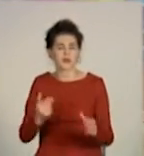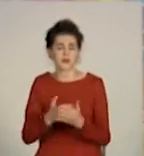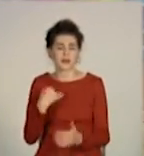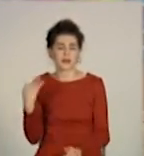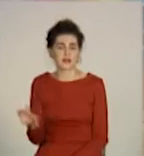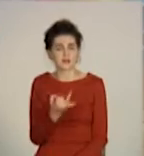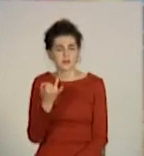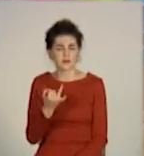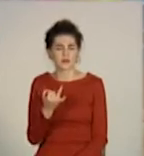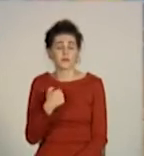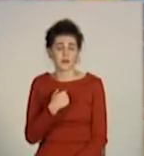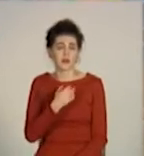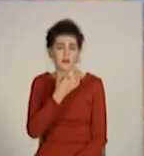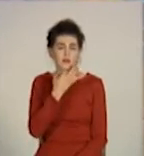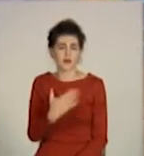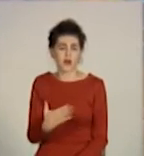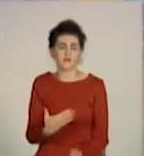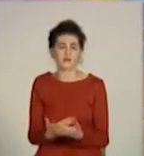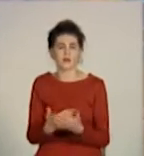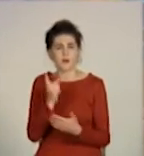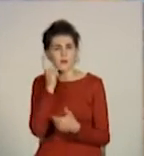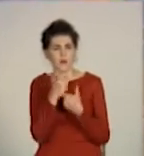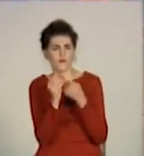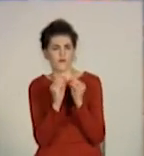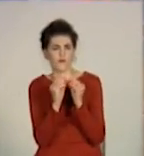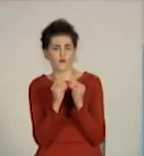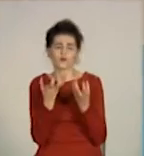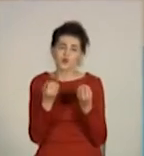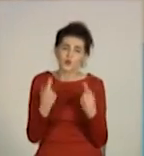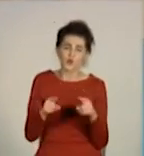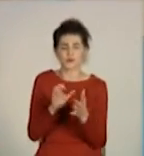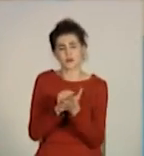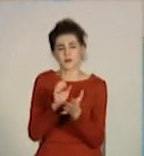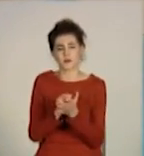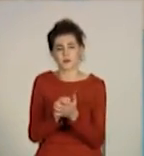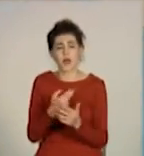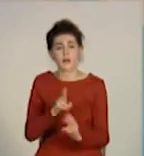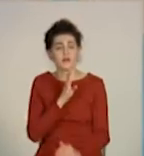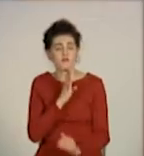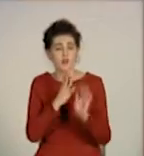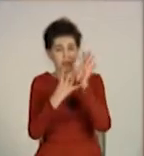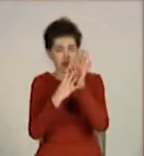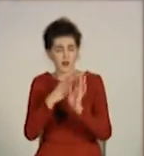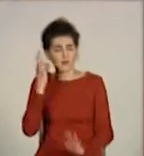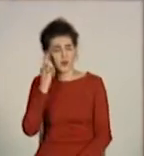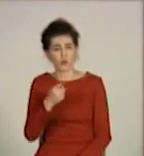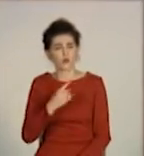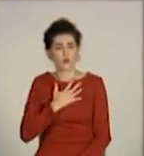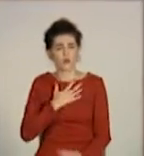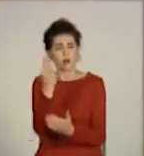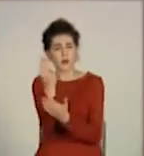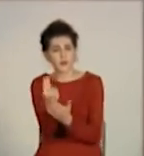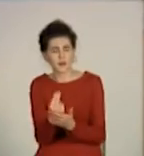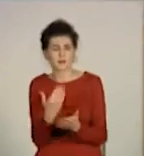первое, но не только в телефоне сидеть, надо чем-то еще заниматься. А це 9-річна Ксюша. Вона дуже любить малювати